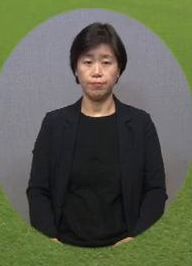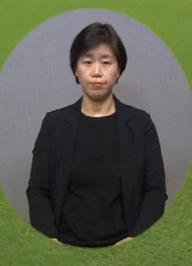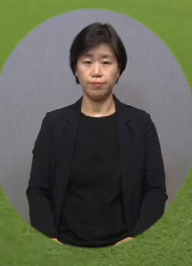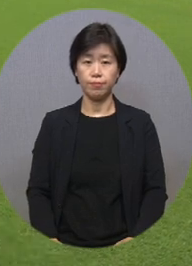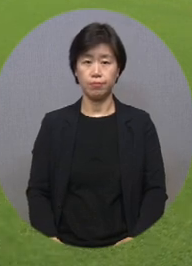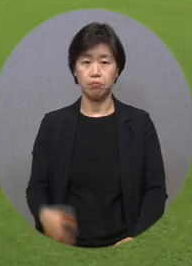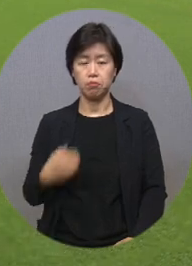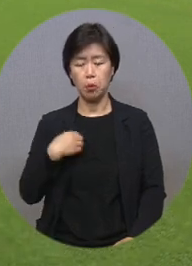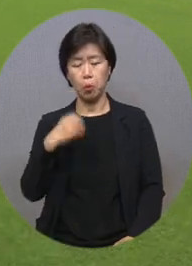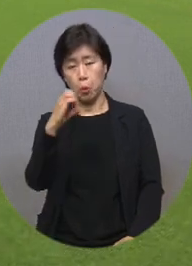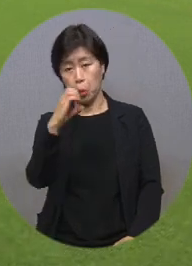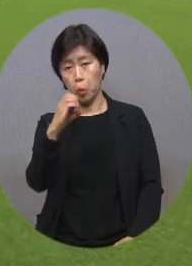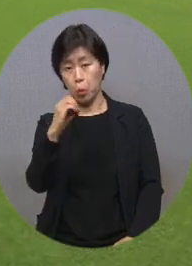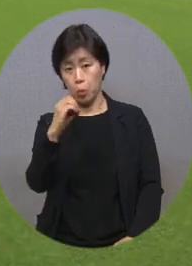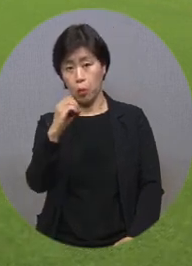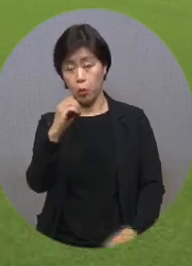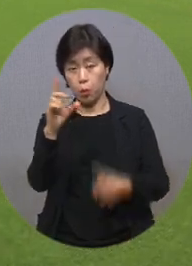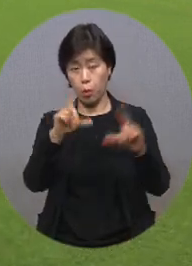난 그럼 동그라미.